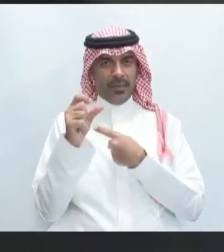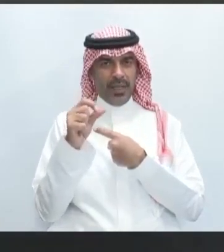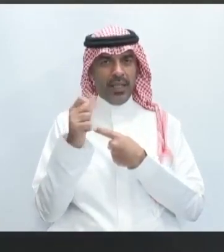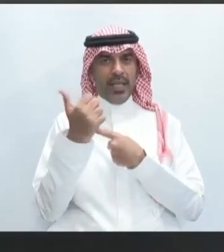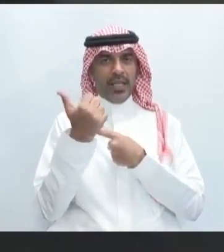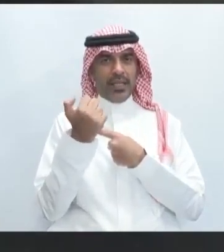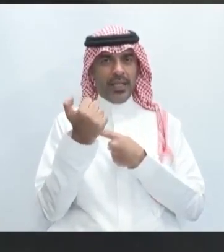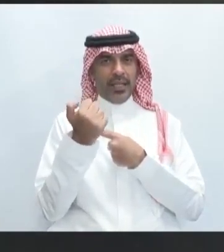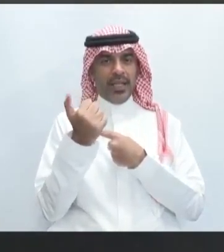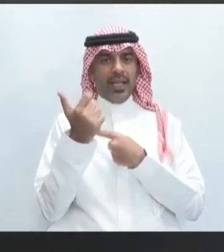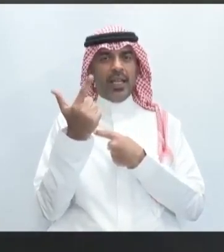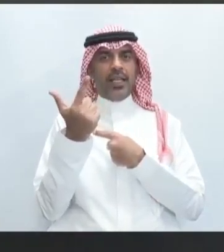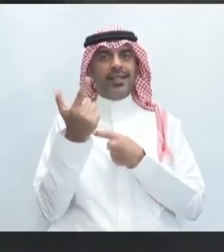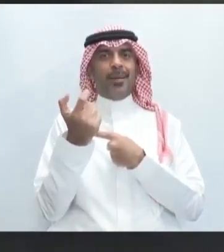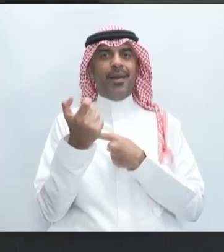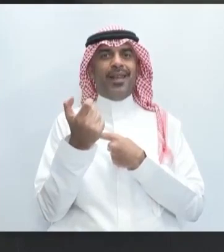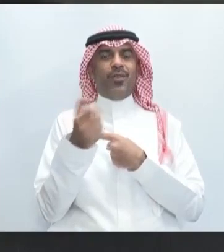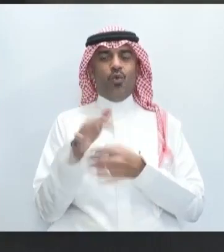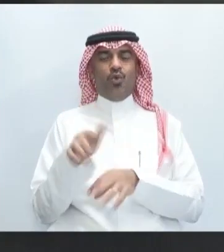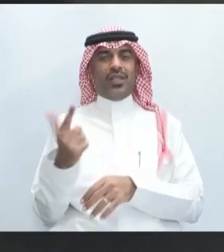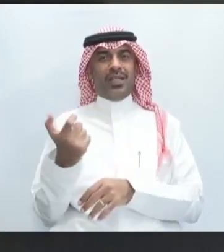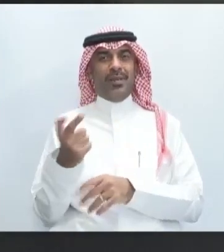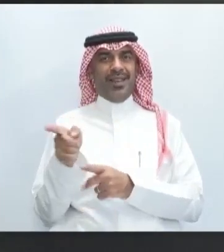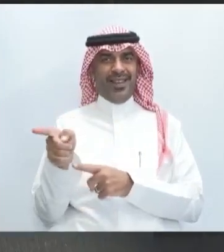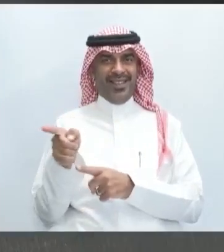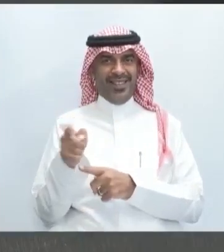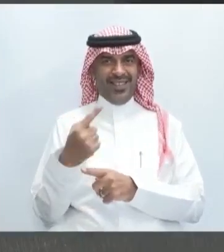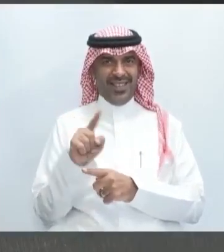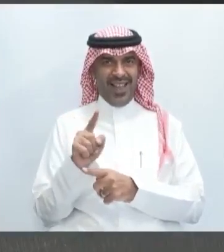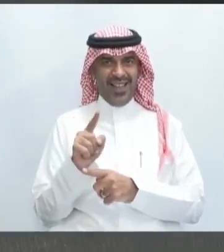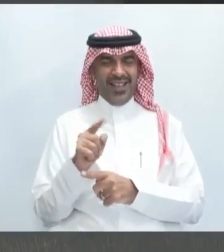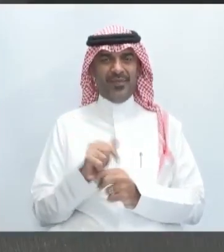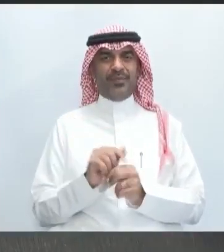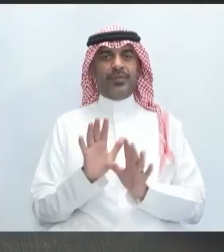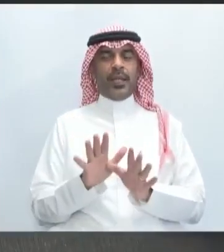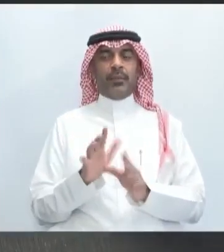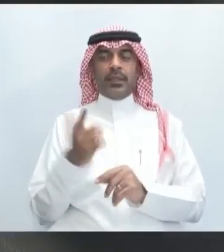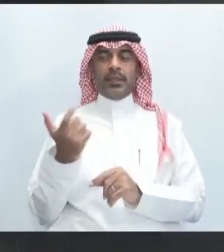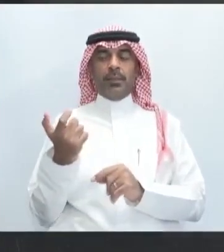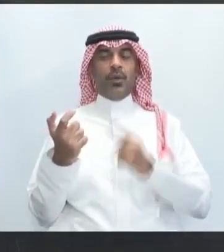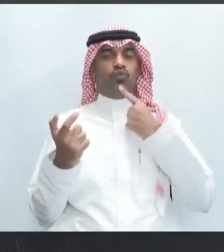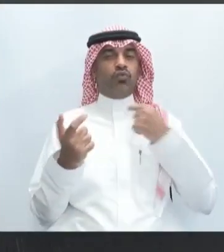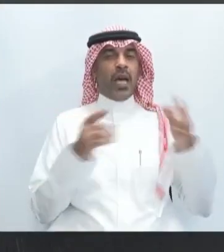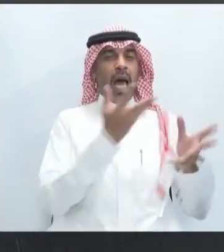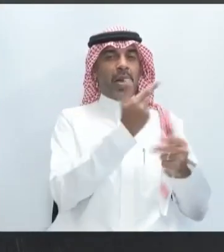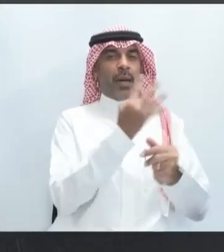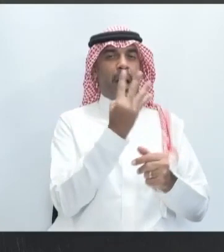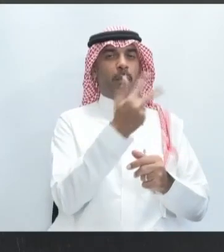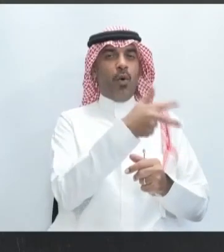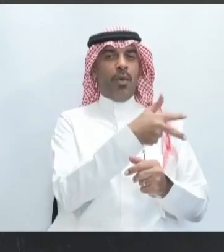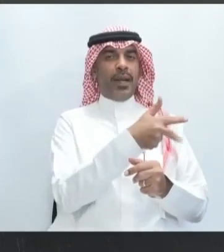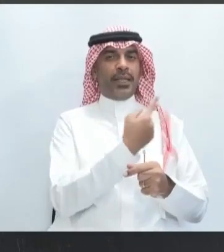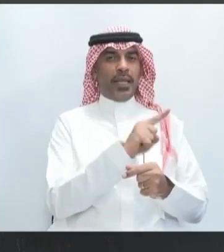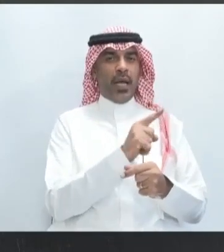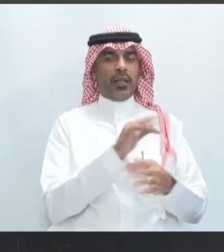خمسون ستون سبعون اذا لدينا سبعون كم نحتاج من المكعبات الصغيره حتى